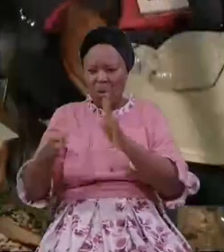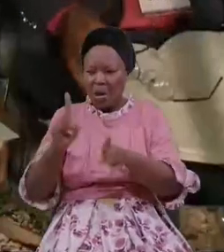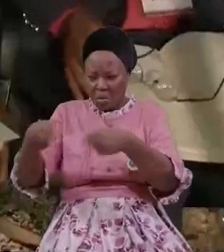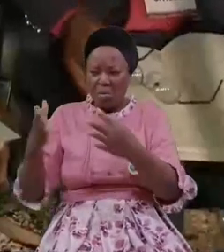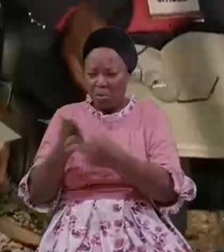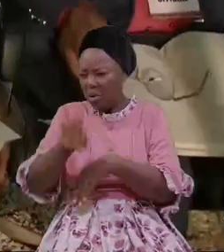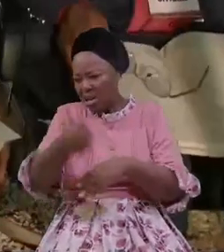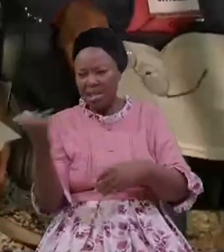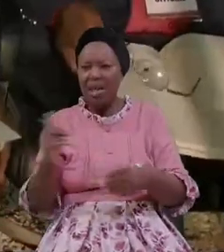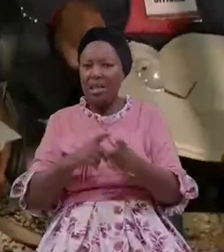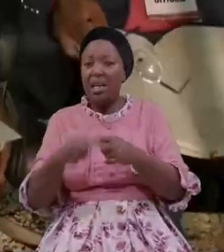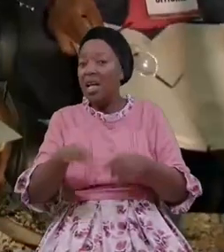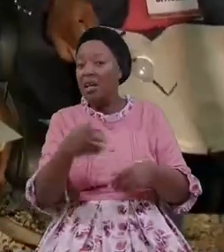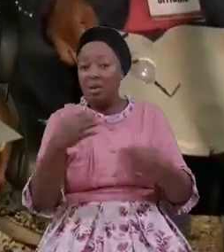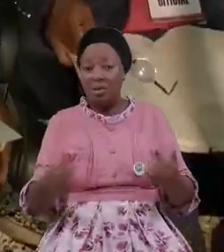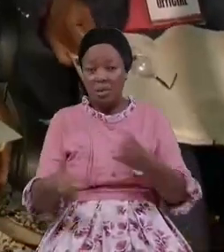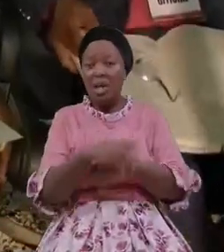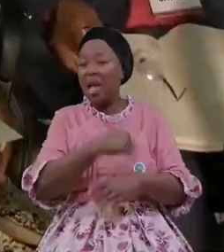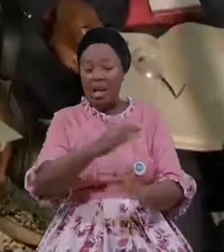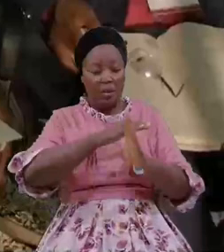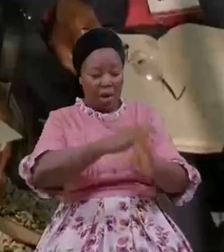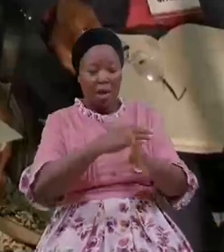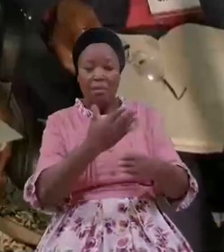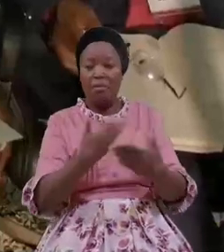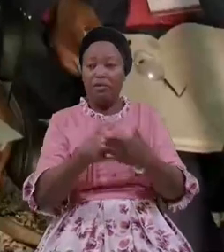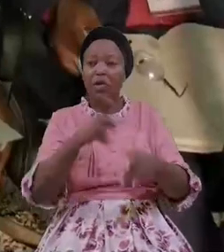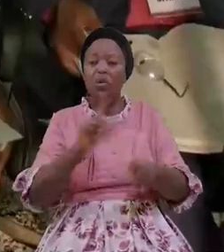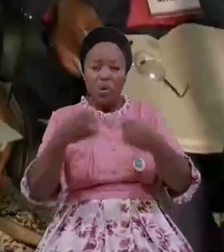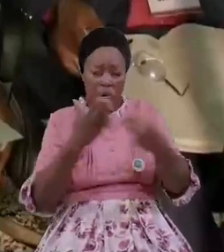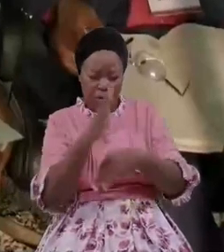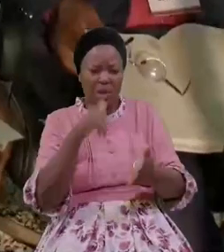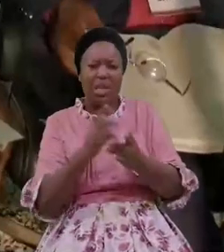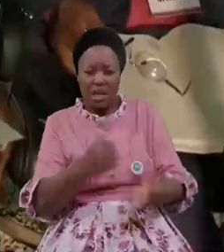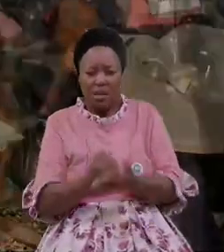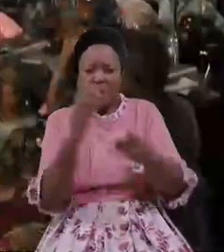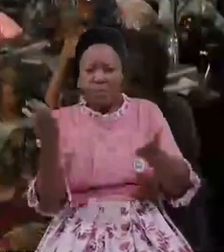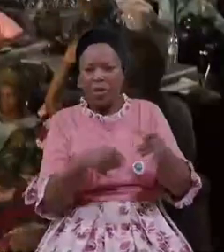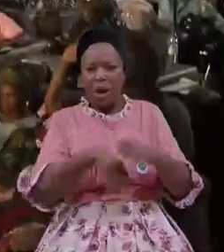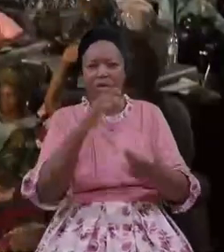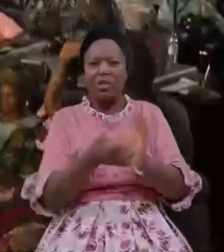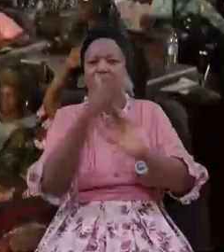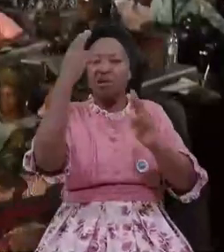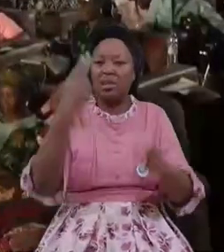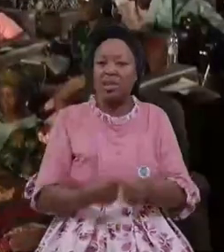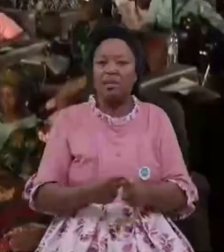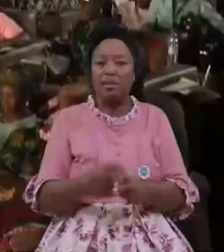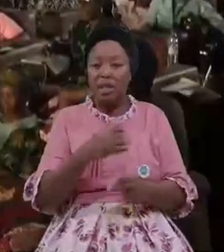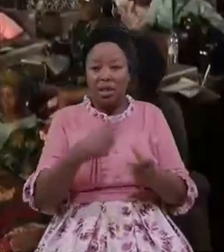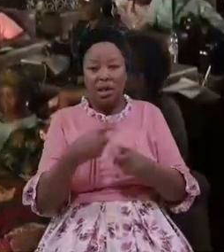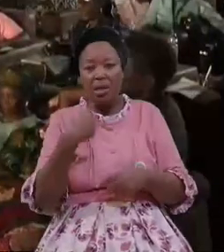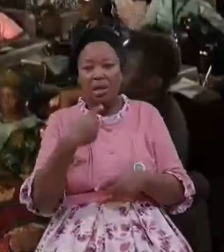aujourd'hui quel que soit la barrière devant vous il va passer par la barrière et vous atteindre là-bas et